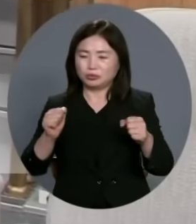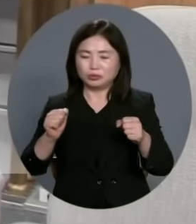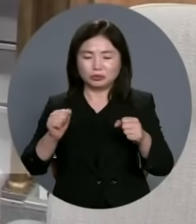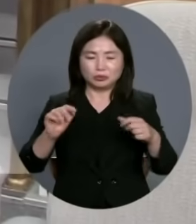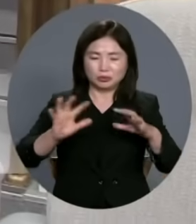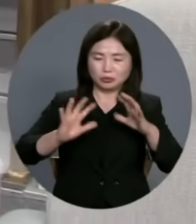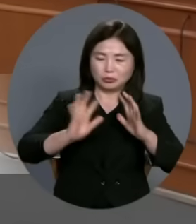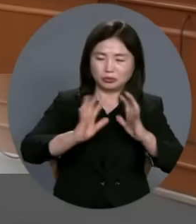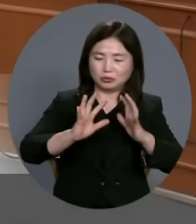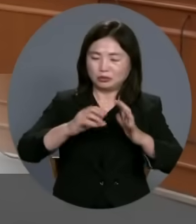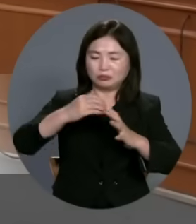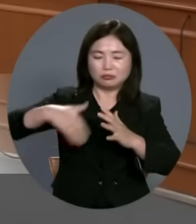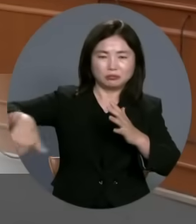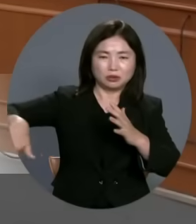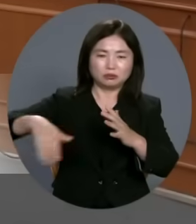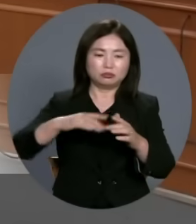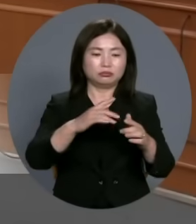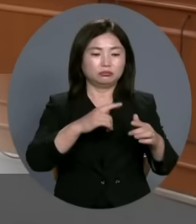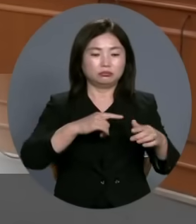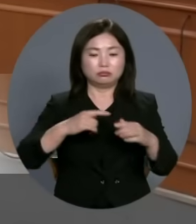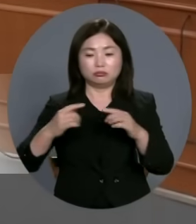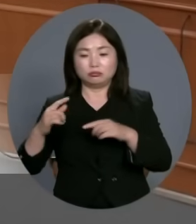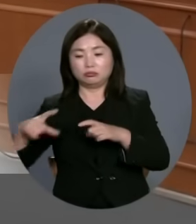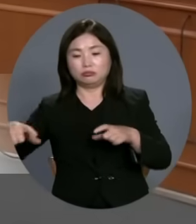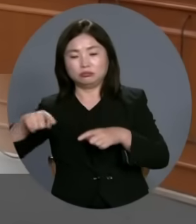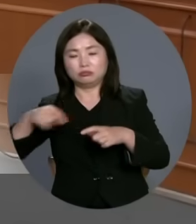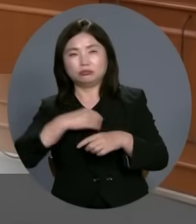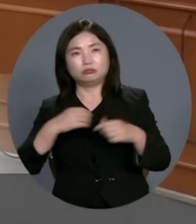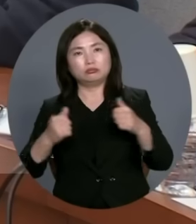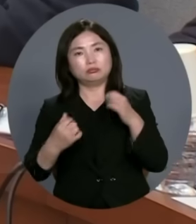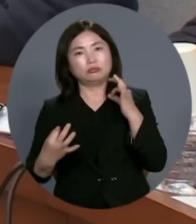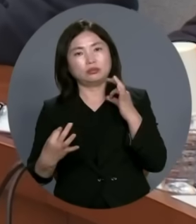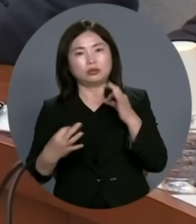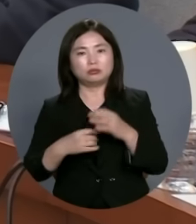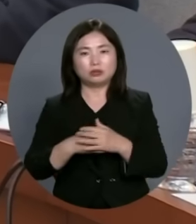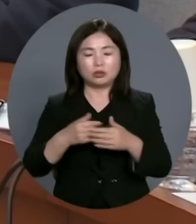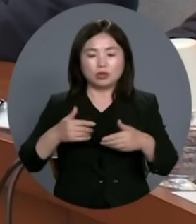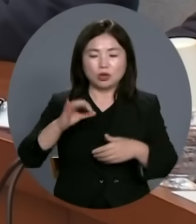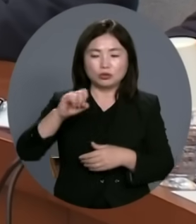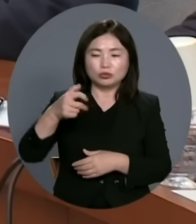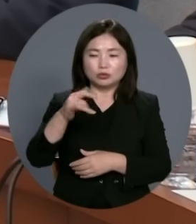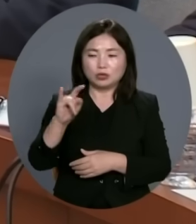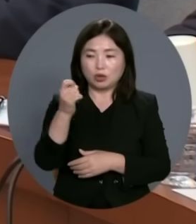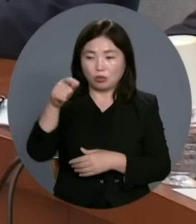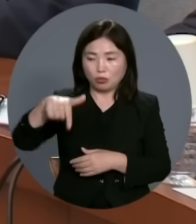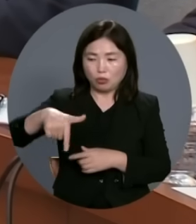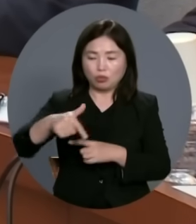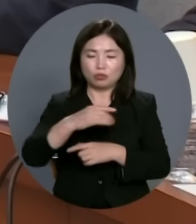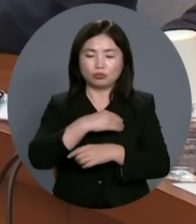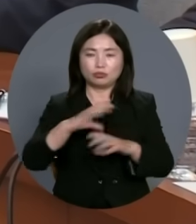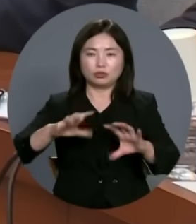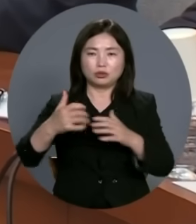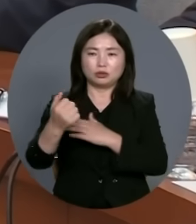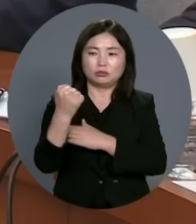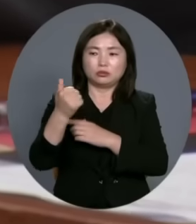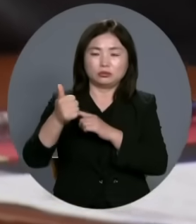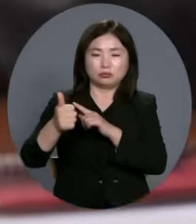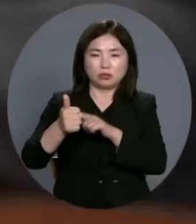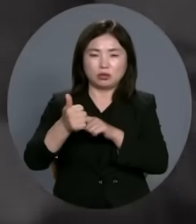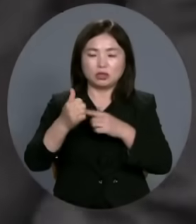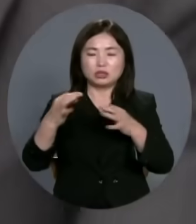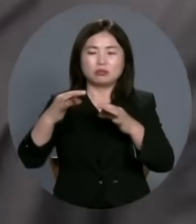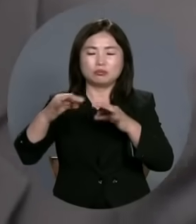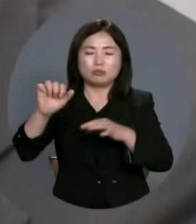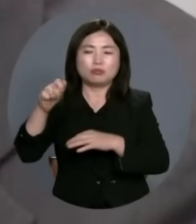빠져 있지만 지역 정치권은 침묵하고 있습니다. 대구 출신 국회의원인 윤재욱 국민의힘 원내대표는